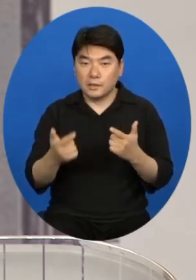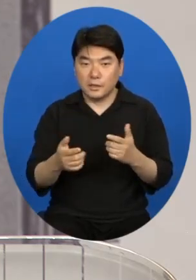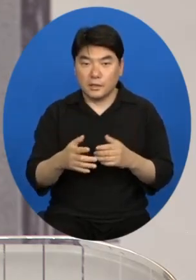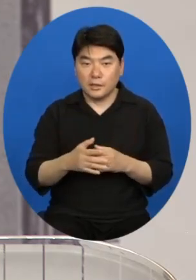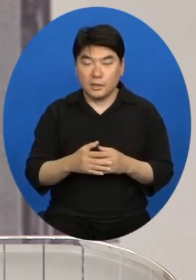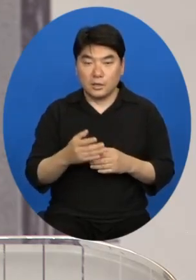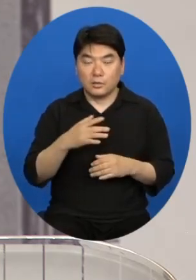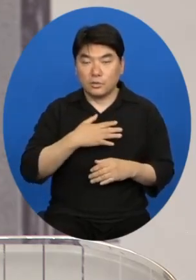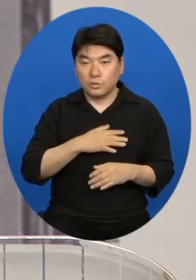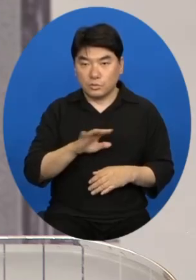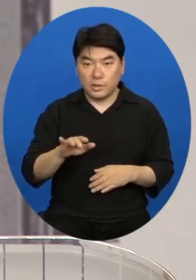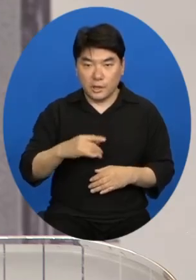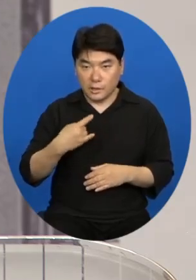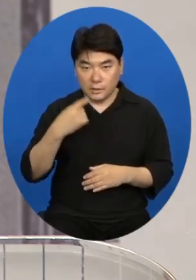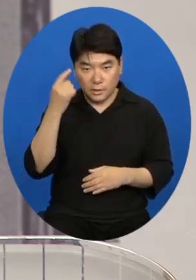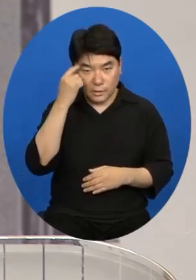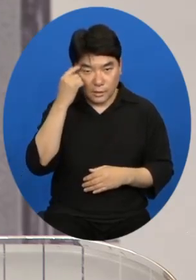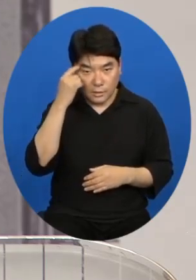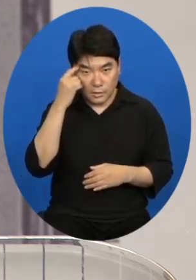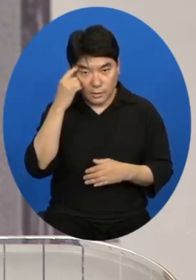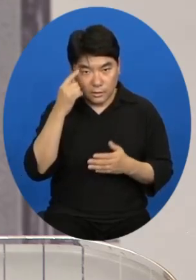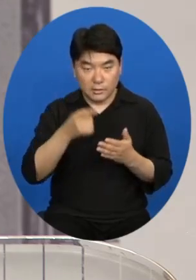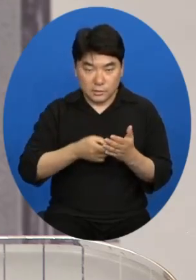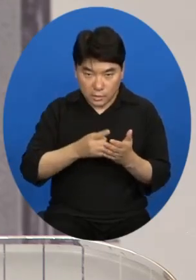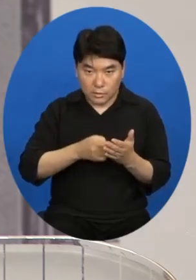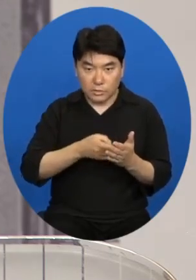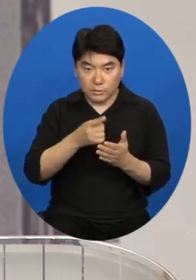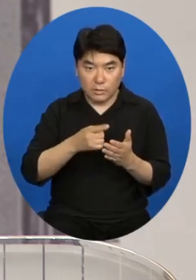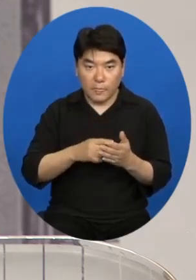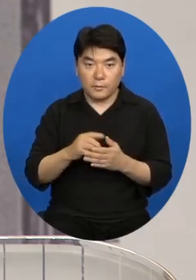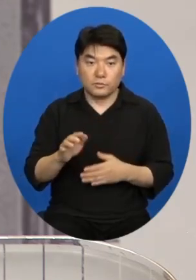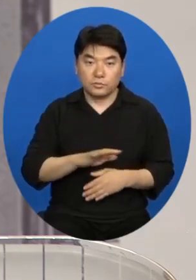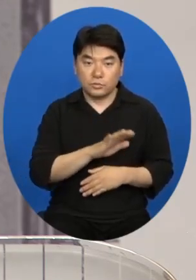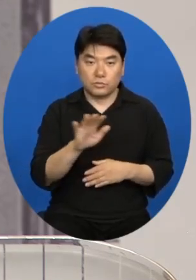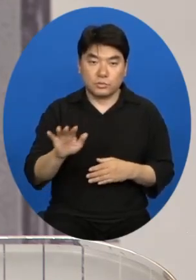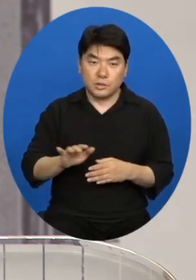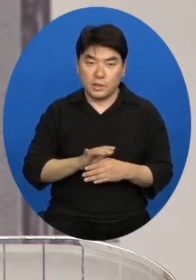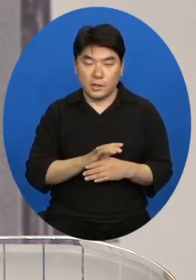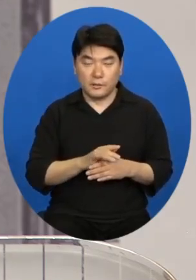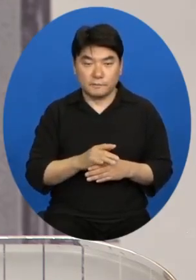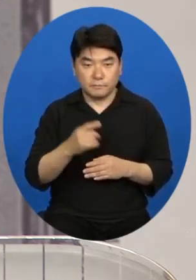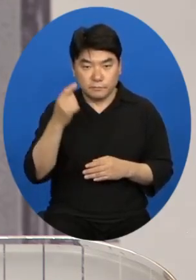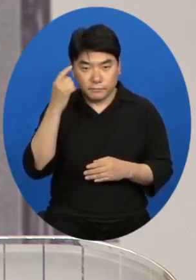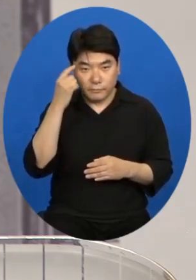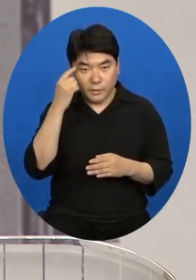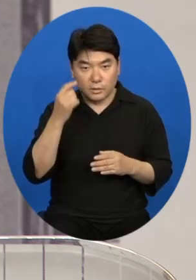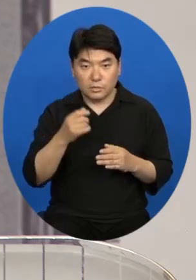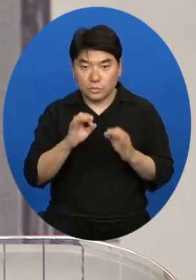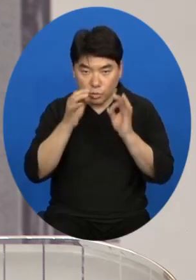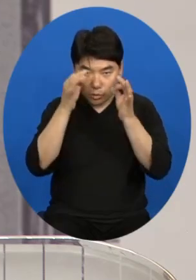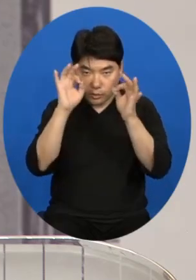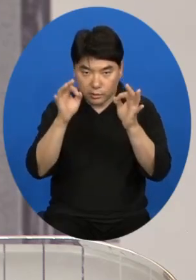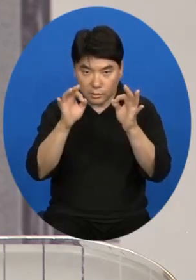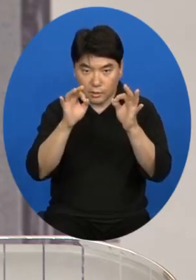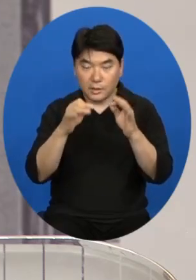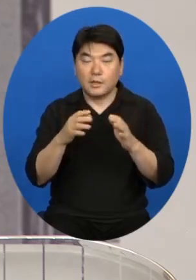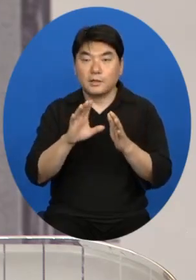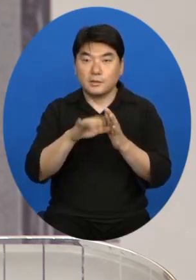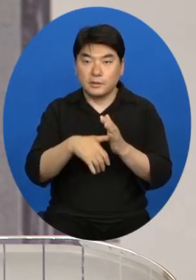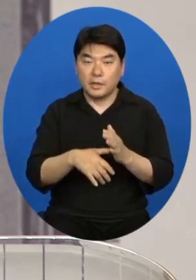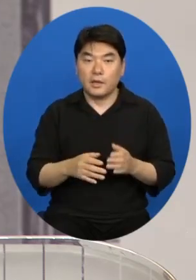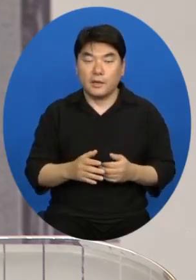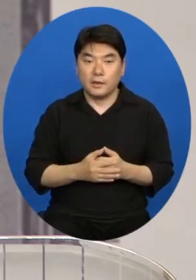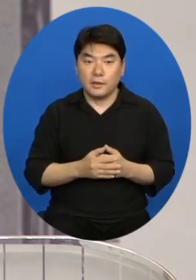생각에 새겨져서 이제는 우리가 생각을 하거나 어떤 의지를 발동하려고 할 때에 하나님의 마음을 따라 하게 된다는 거예요.